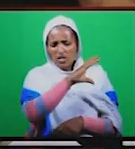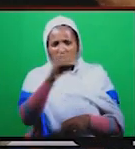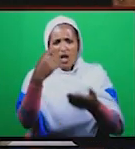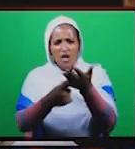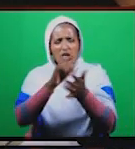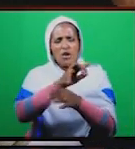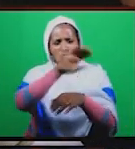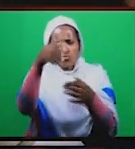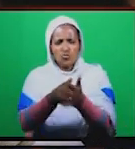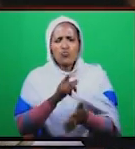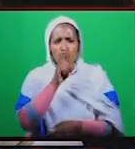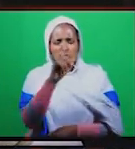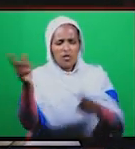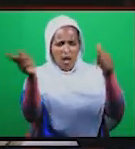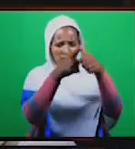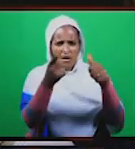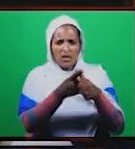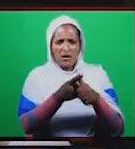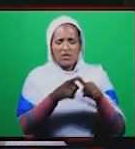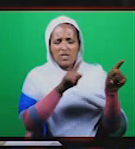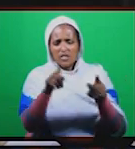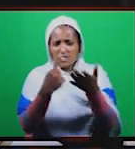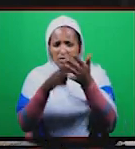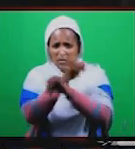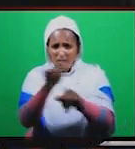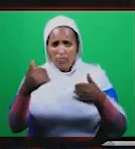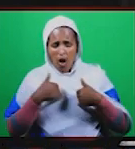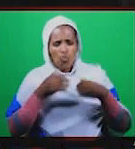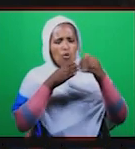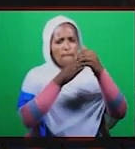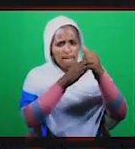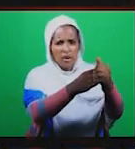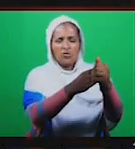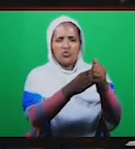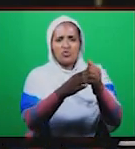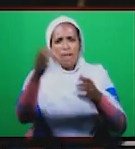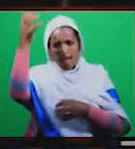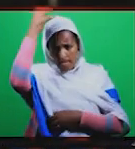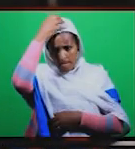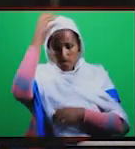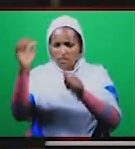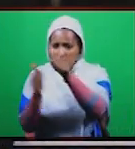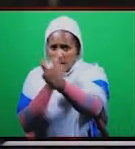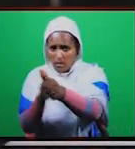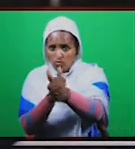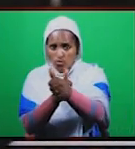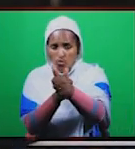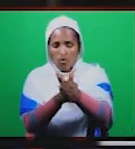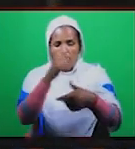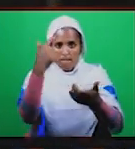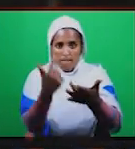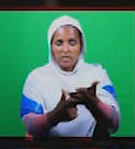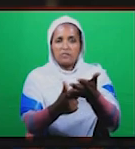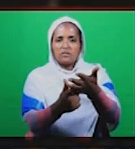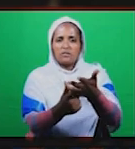እንደዚህ የቤተ እምነቶችም ሊፈርሱ የሚችሉት እና ይሄ በእውነት አንደኛ